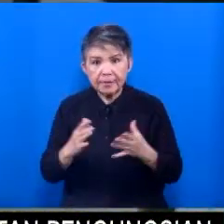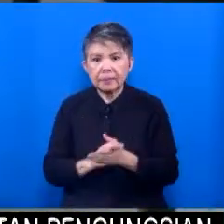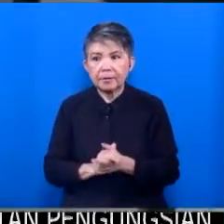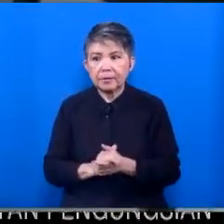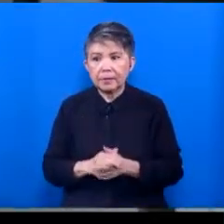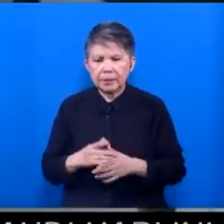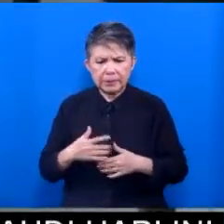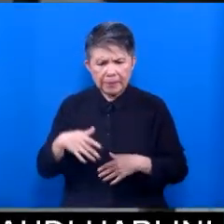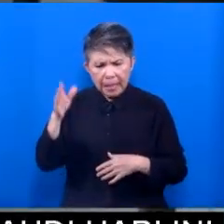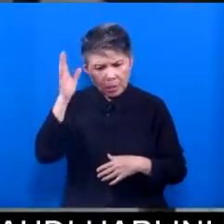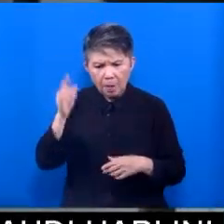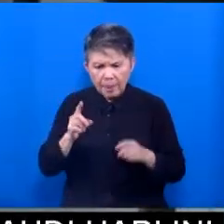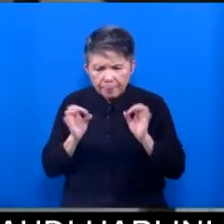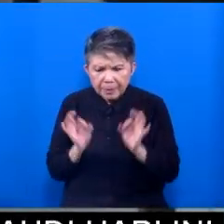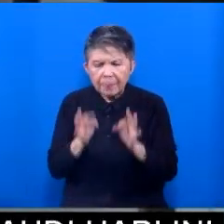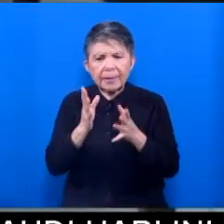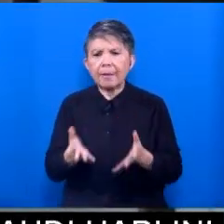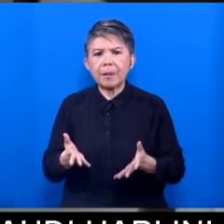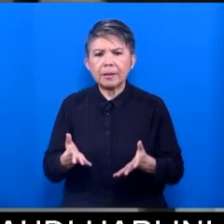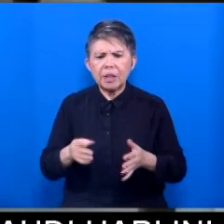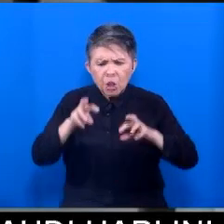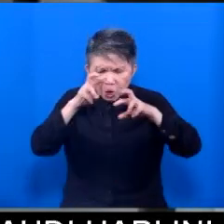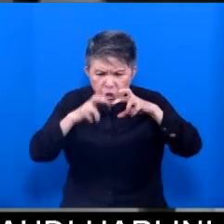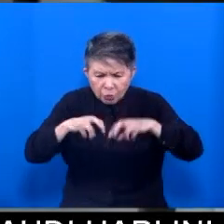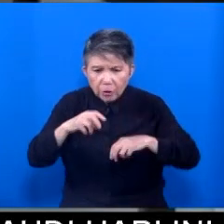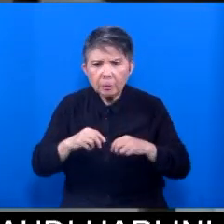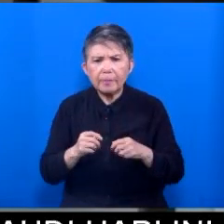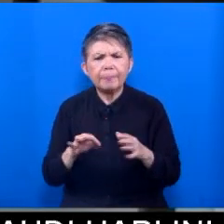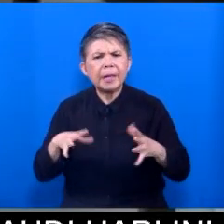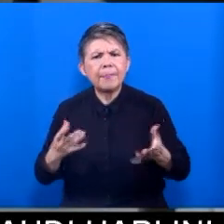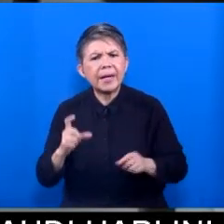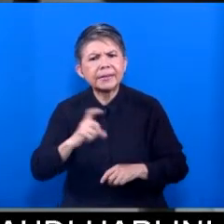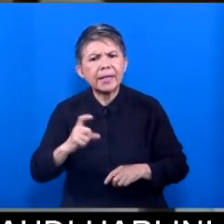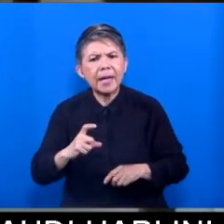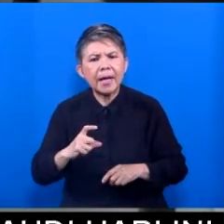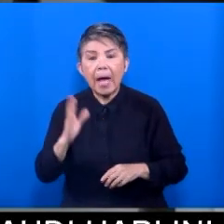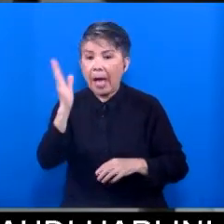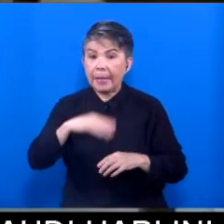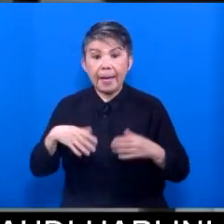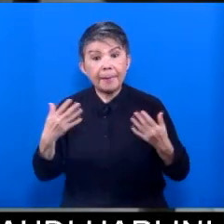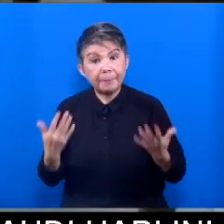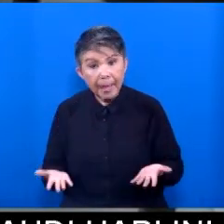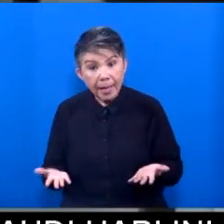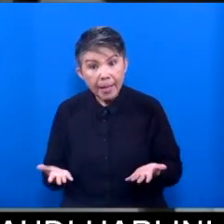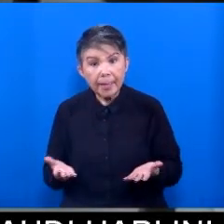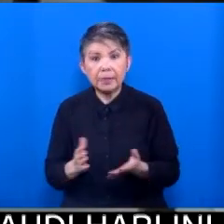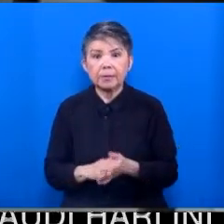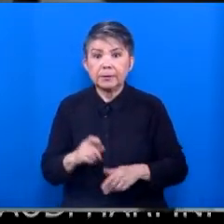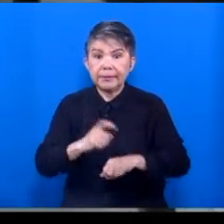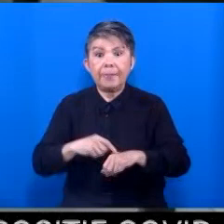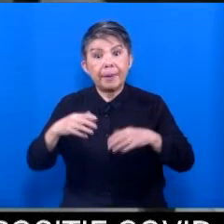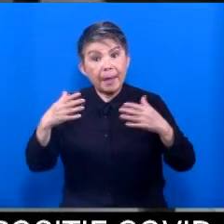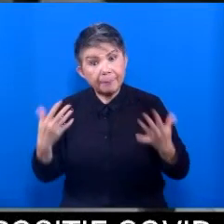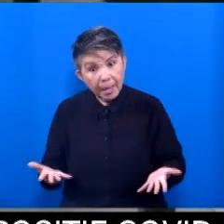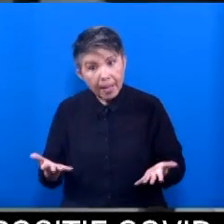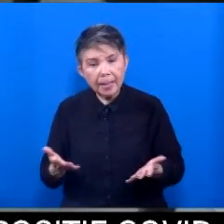Sebab saya nggak tahu persis, gitu. Survei itu dilakukan pada hari apa, gitu. Jam